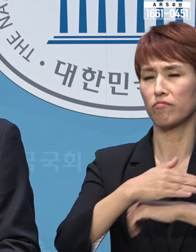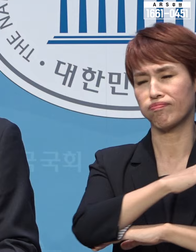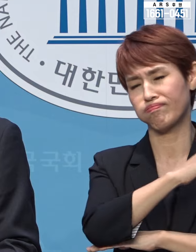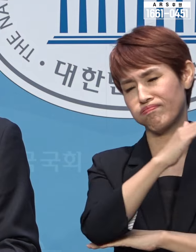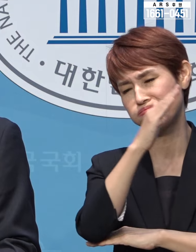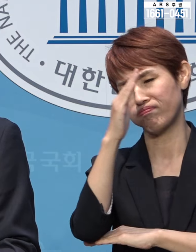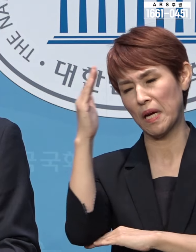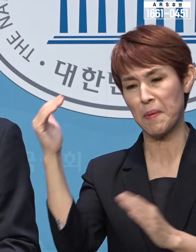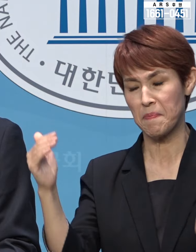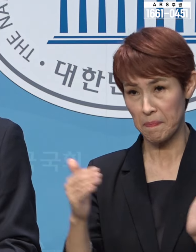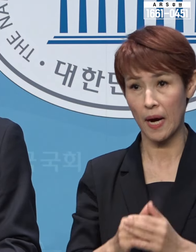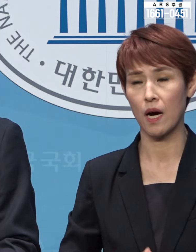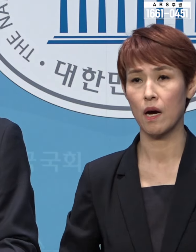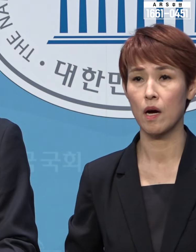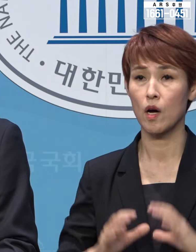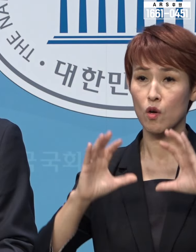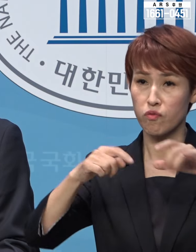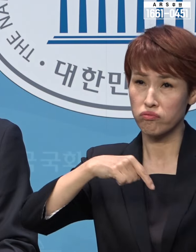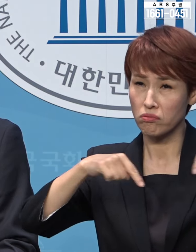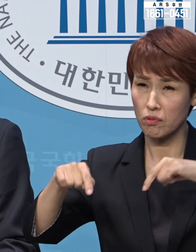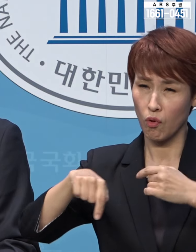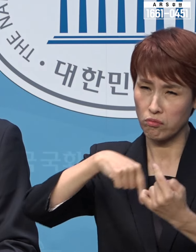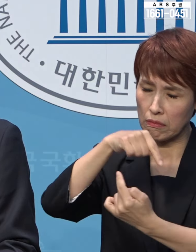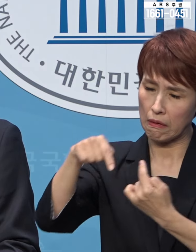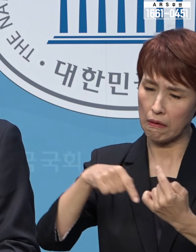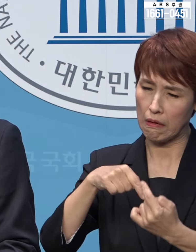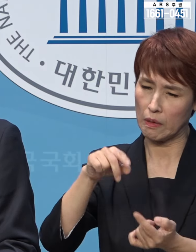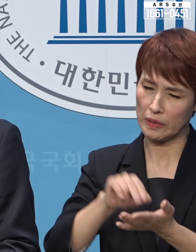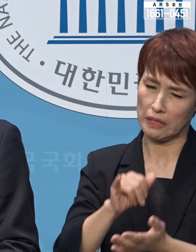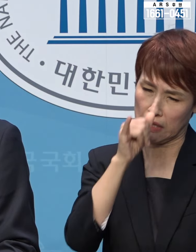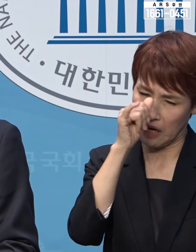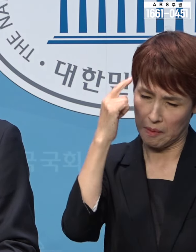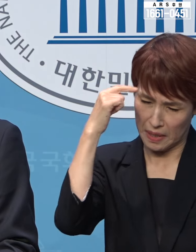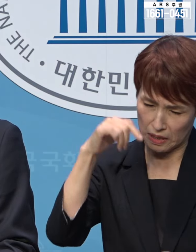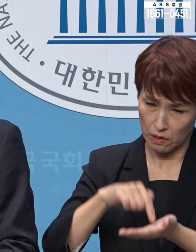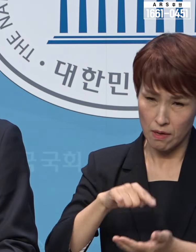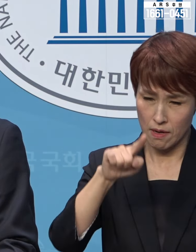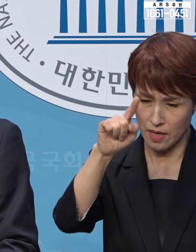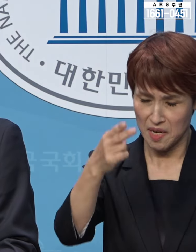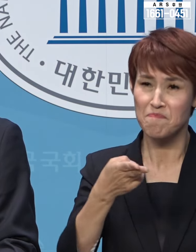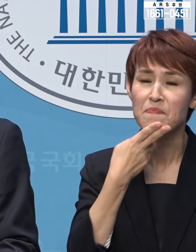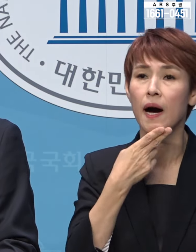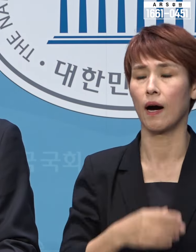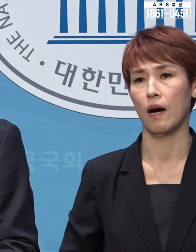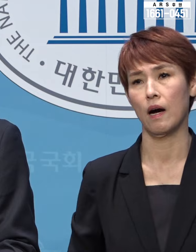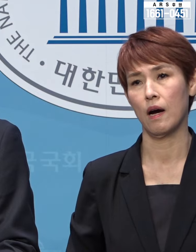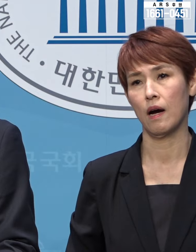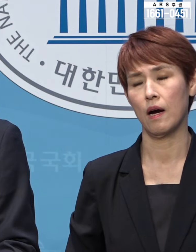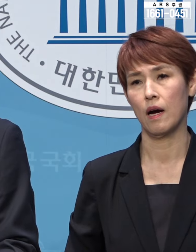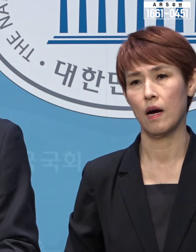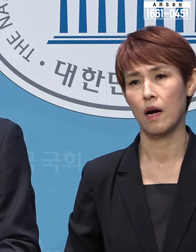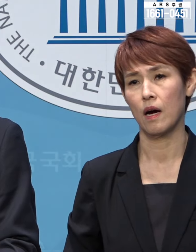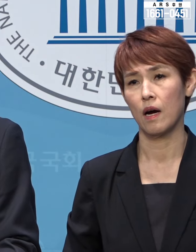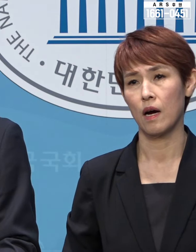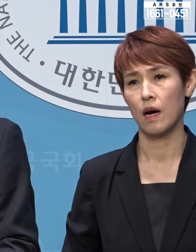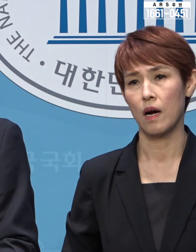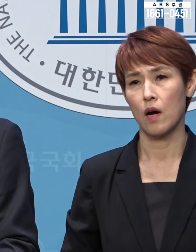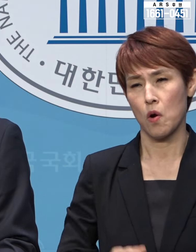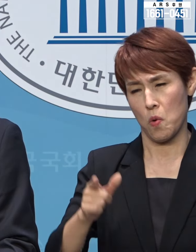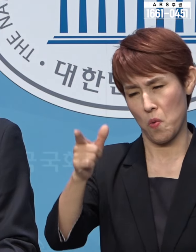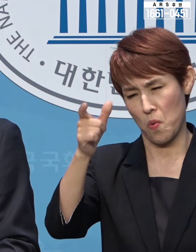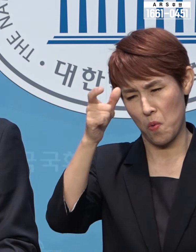채워졌습니다 국정운영에 대한 반성은 찾을 수 없었습니다 언제까지